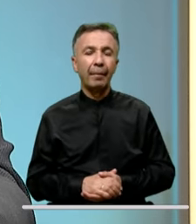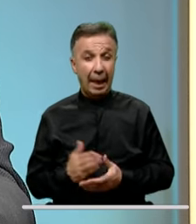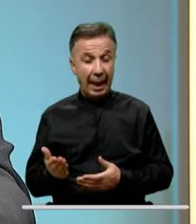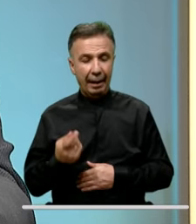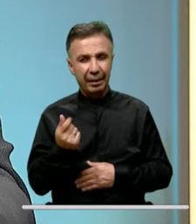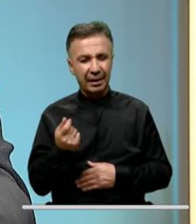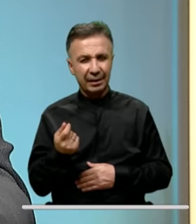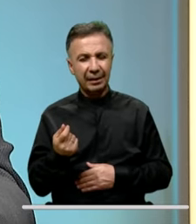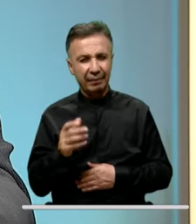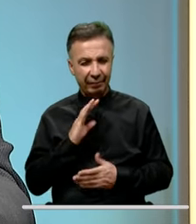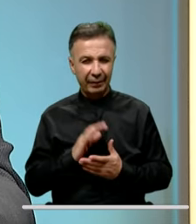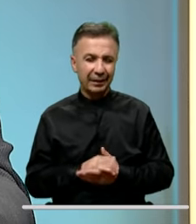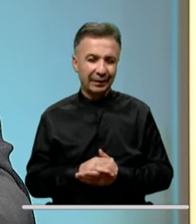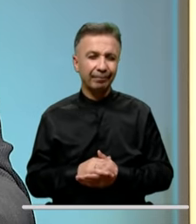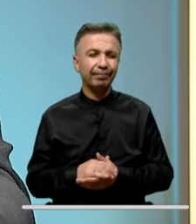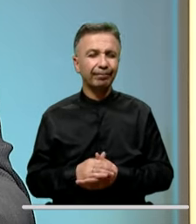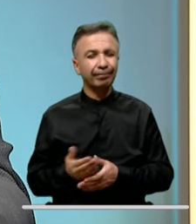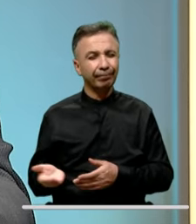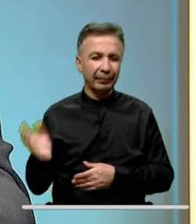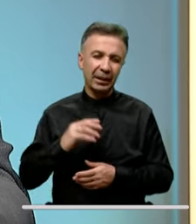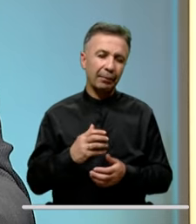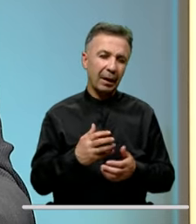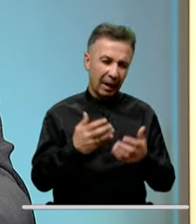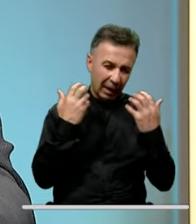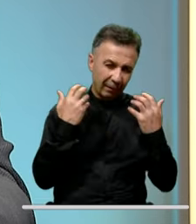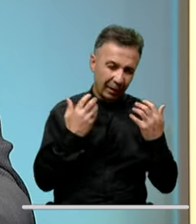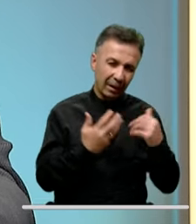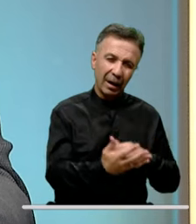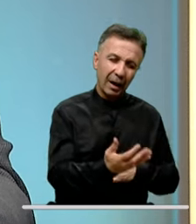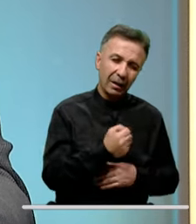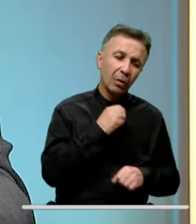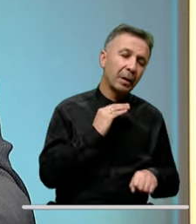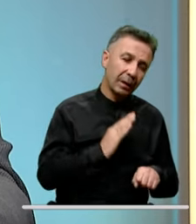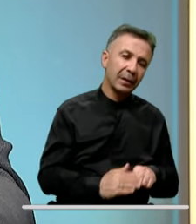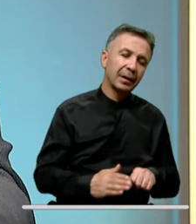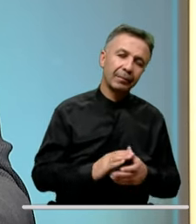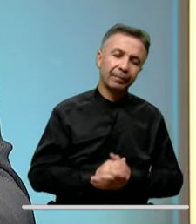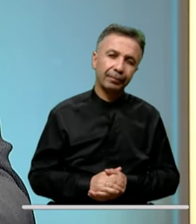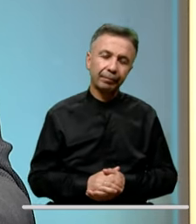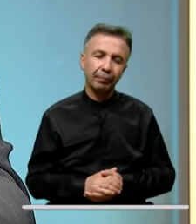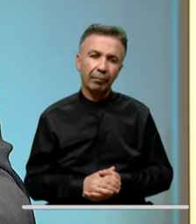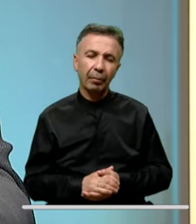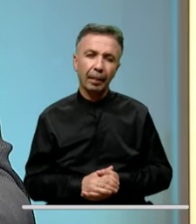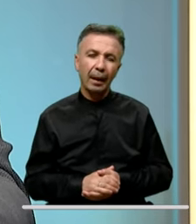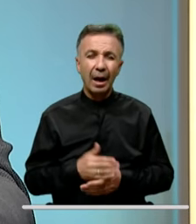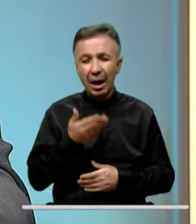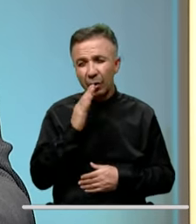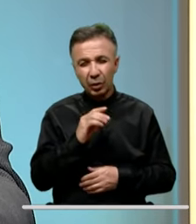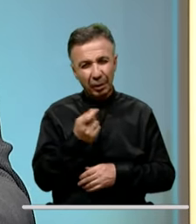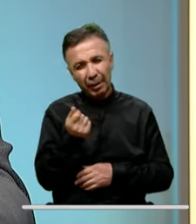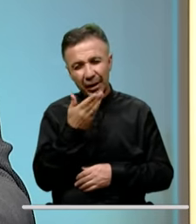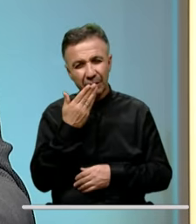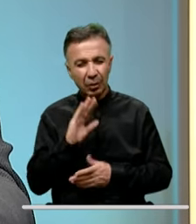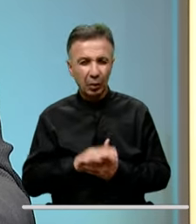Maddi imkanı yerindeyse ayrıca bir kurban alıp kesmesi gerekir. Hayır, zaten bunu ucu ucuna denkleştirerek